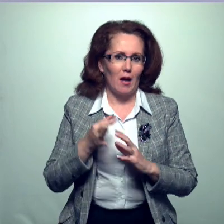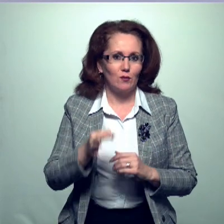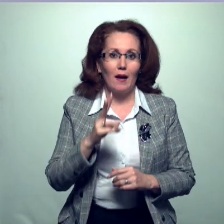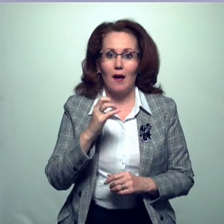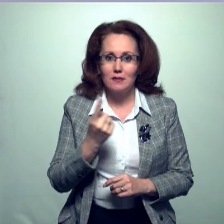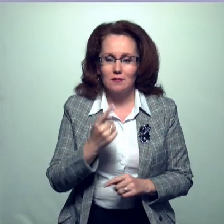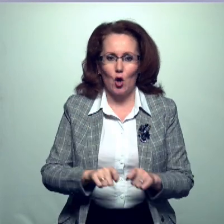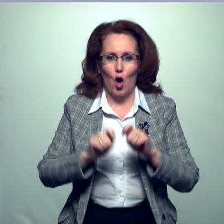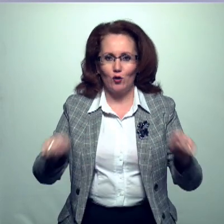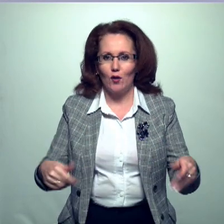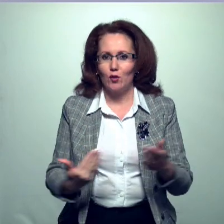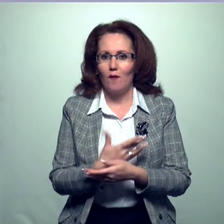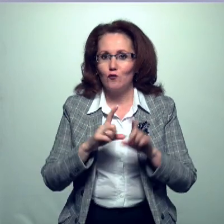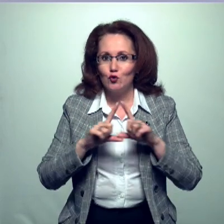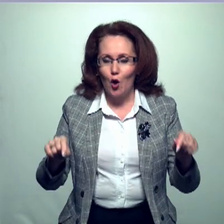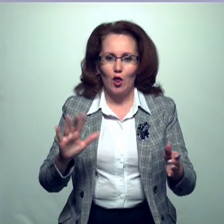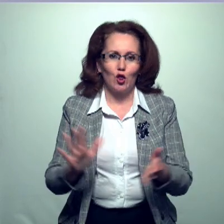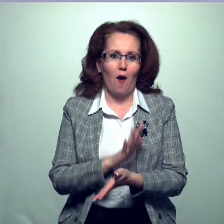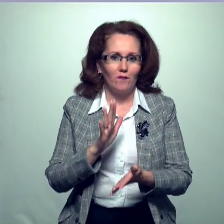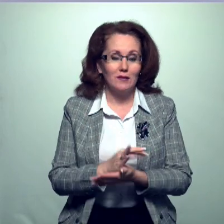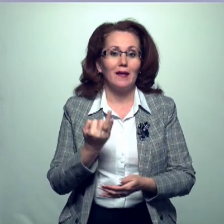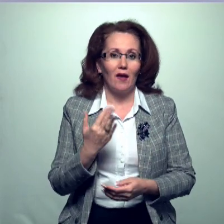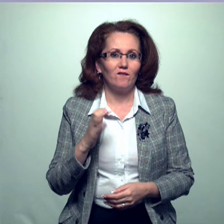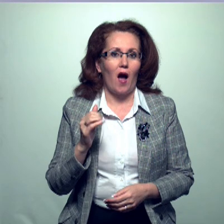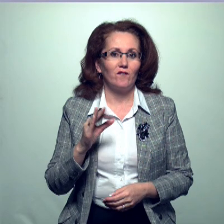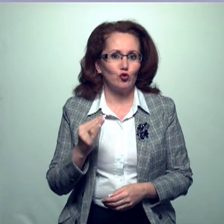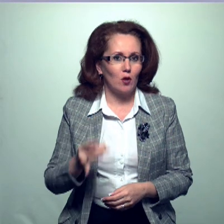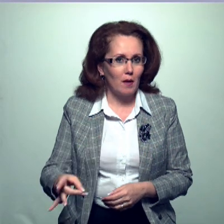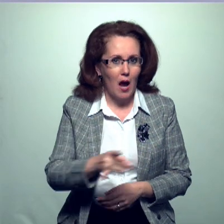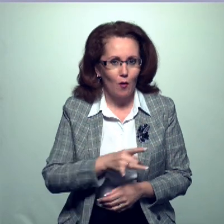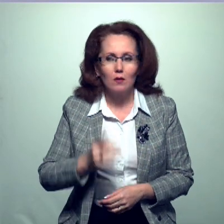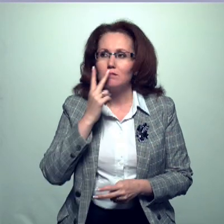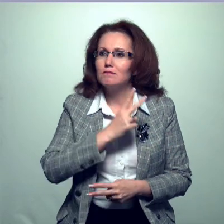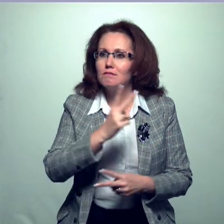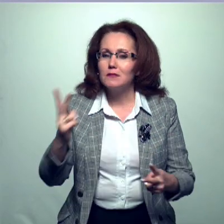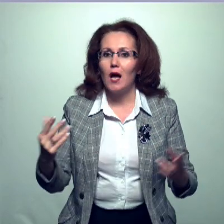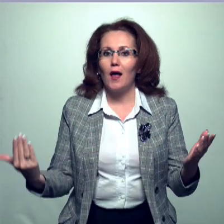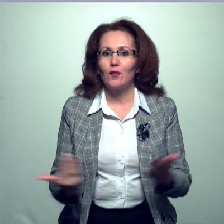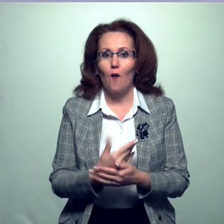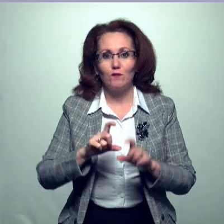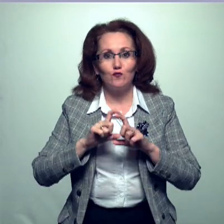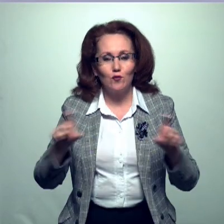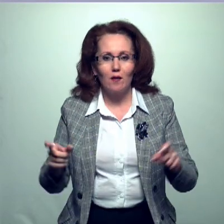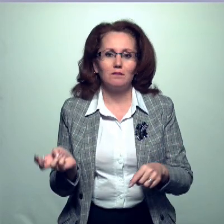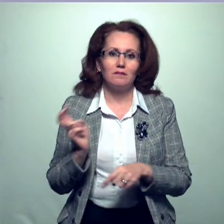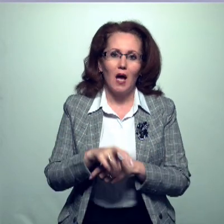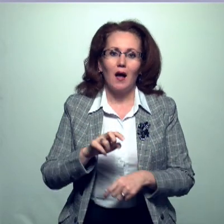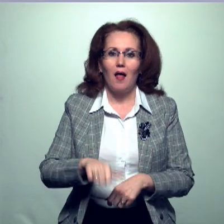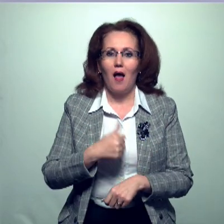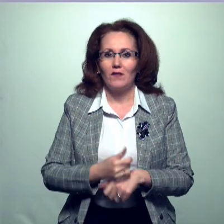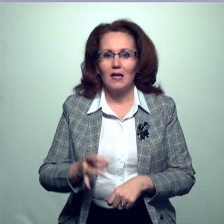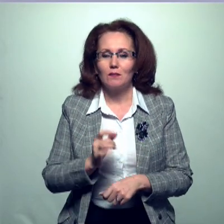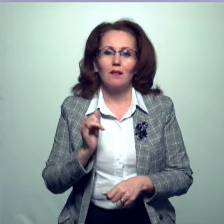новая школа. Новоселье отметили и в Вовожском районе. Осмотреть готовность нового образовательного учреждения Александр Бричалов заехал